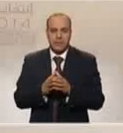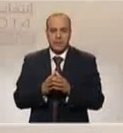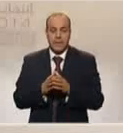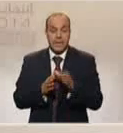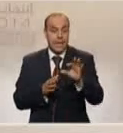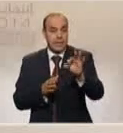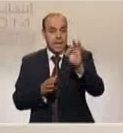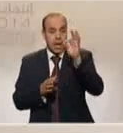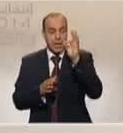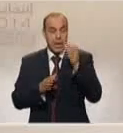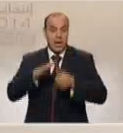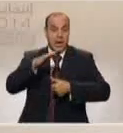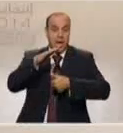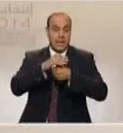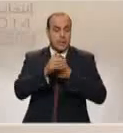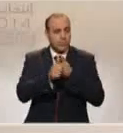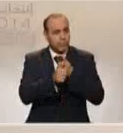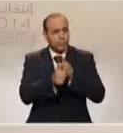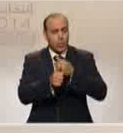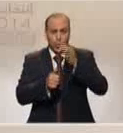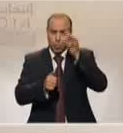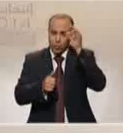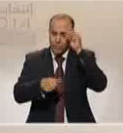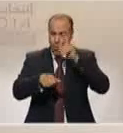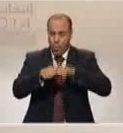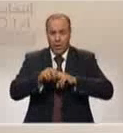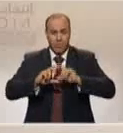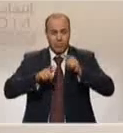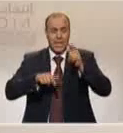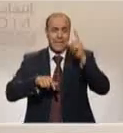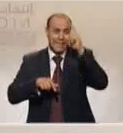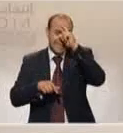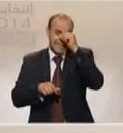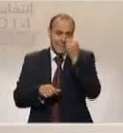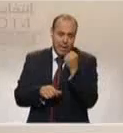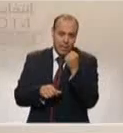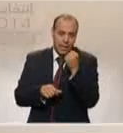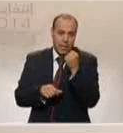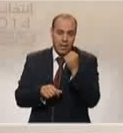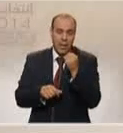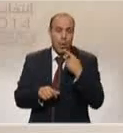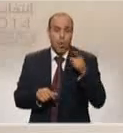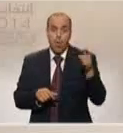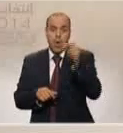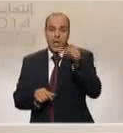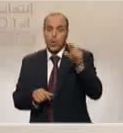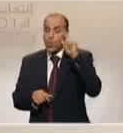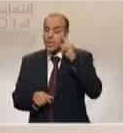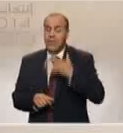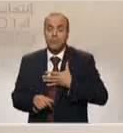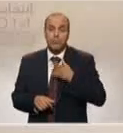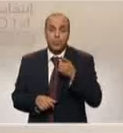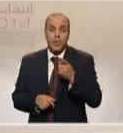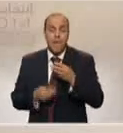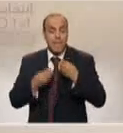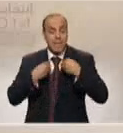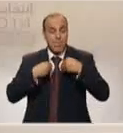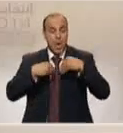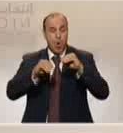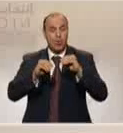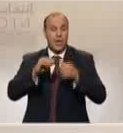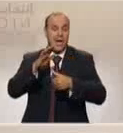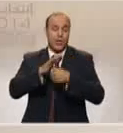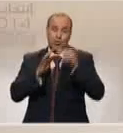الاختيار رئيس يقود البلاد في هالمرحله الانتقاليه الصعيبه منفضلكم يا توانسه يا غالين ما تبيعوش منصب